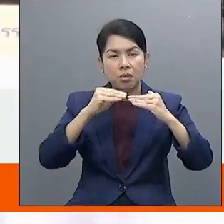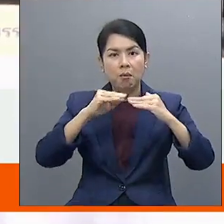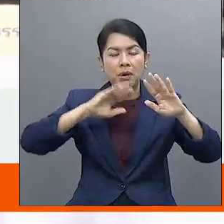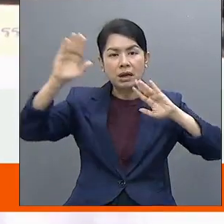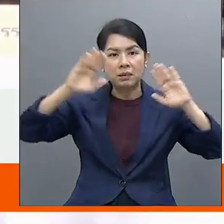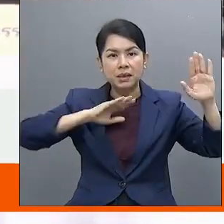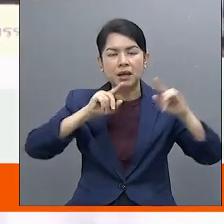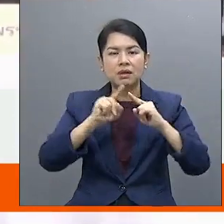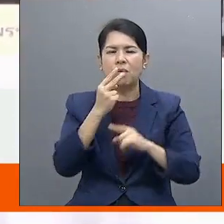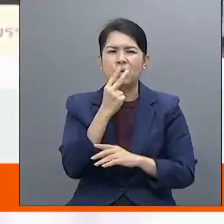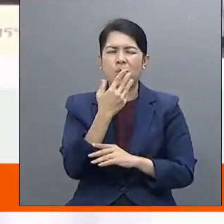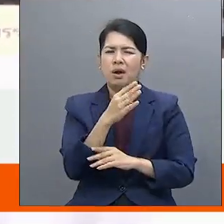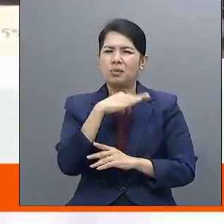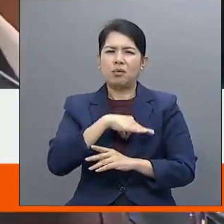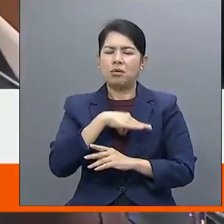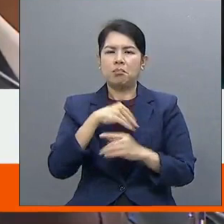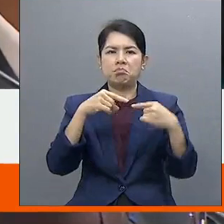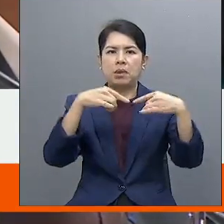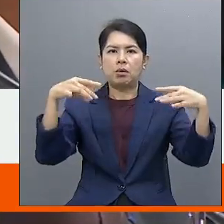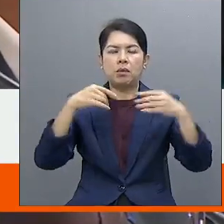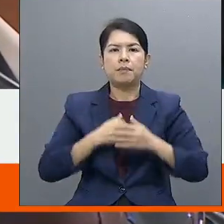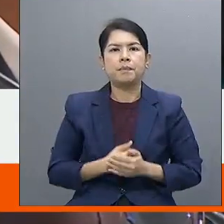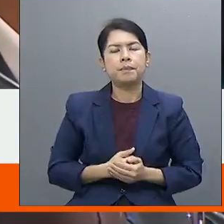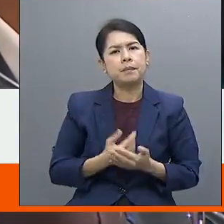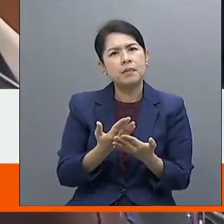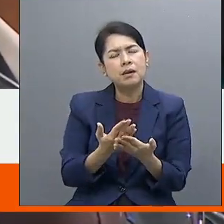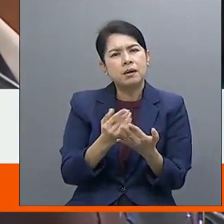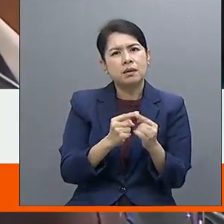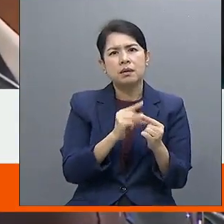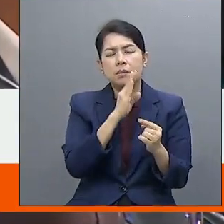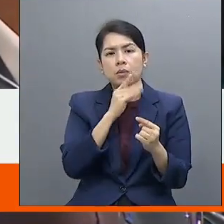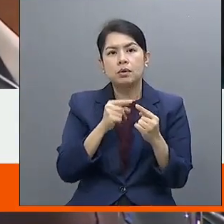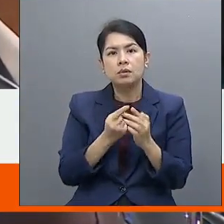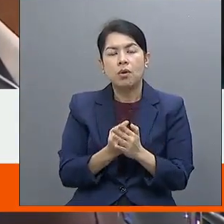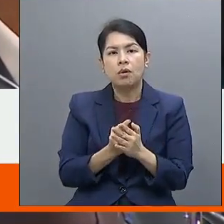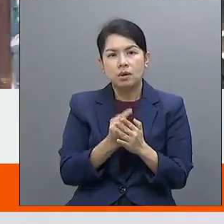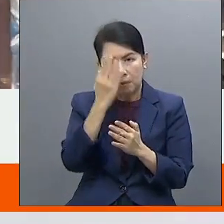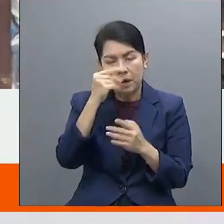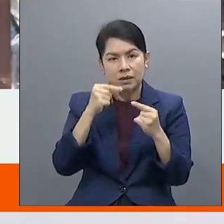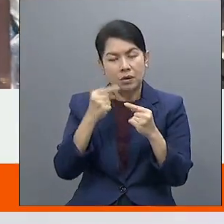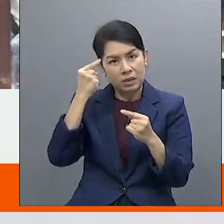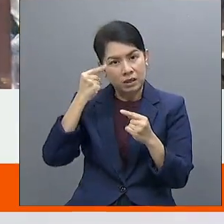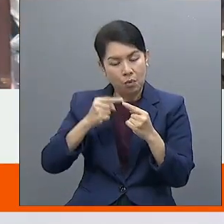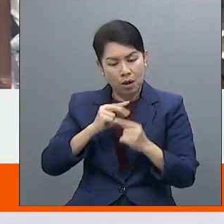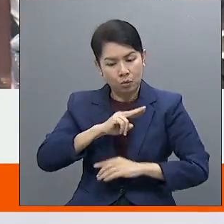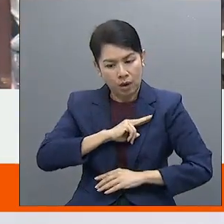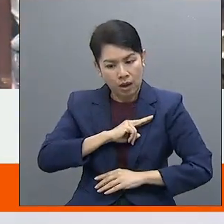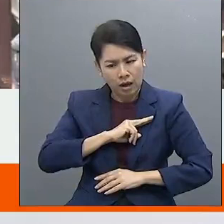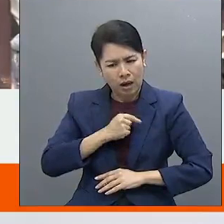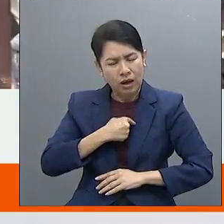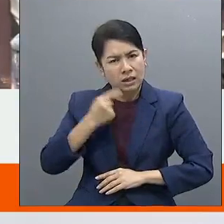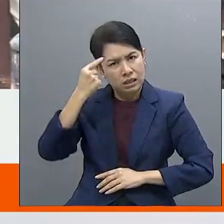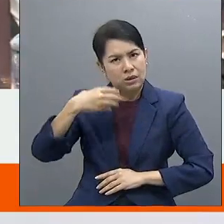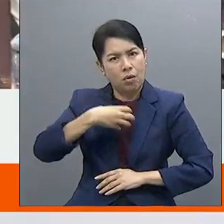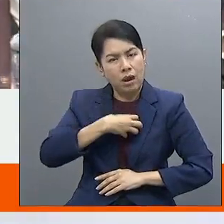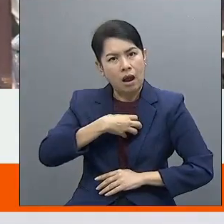ย์ก่อนหน้านี้ คือที่ว่าอะไรที่คือผมจะคิดว่าอะไรเนี่ยที่เป็นสมบัติของตัวเองก็จะคิดอย่างนั้นไม่จะคิดประโยชน์ของประเทศชาติ